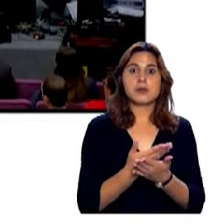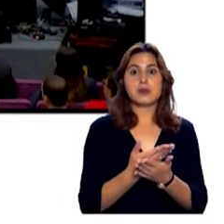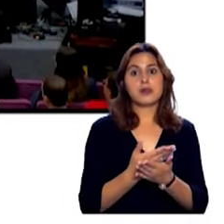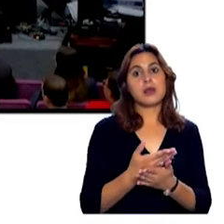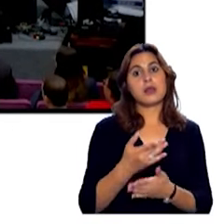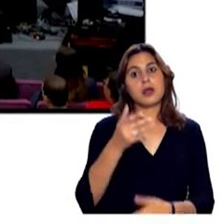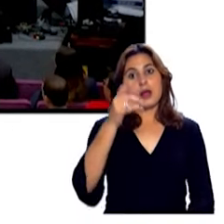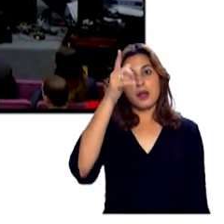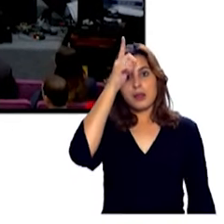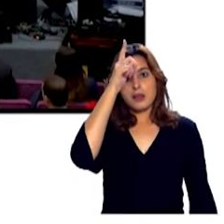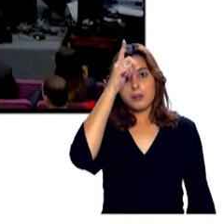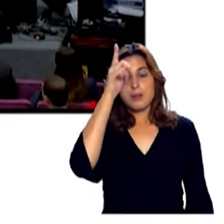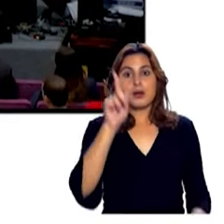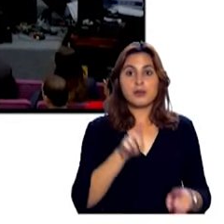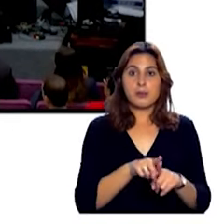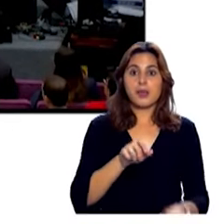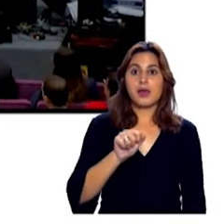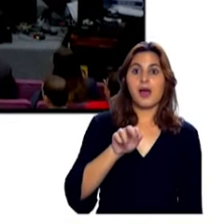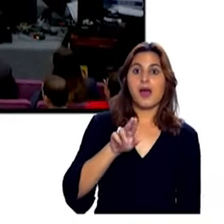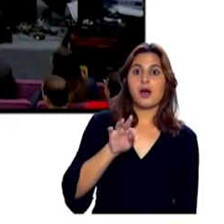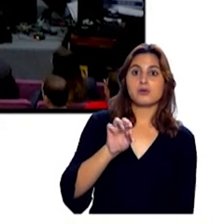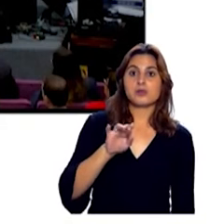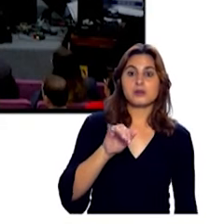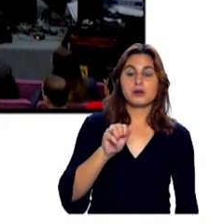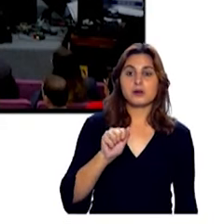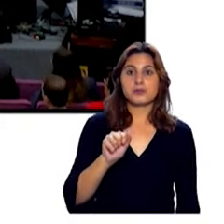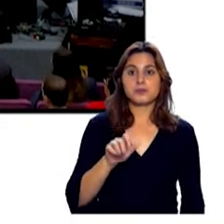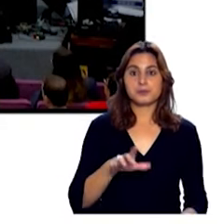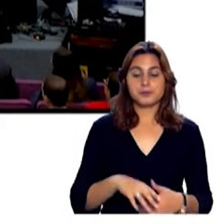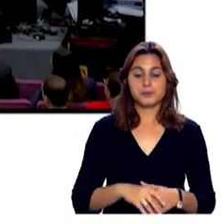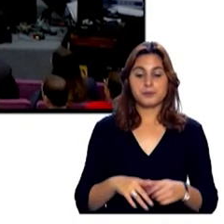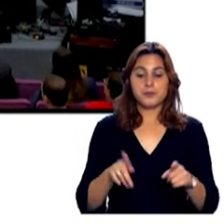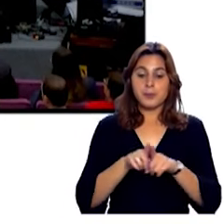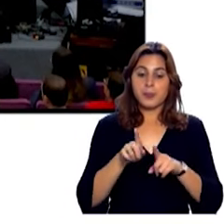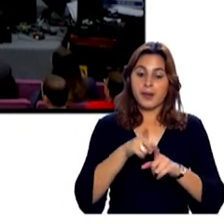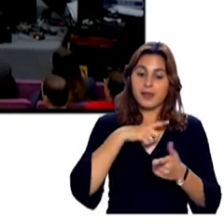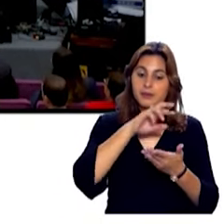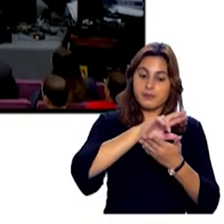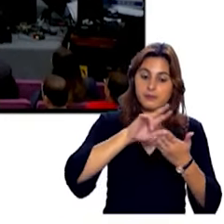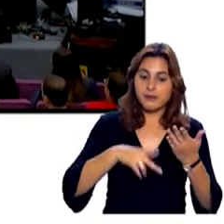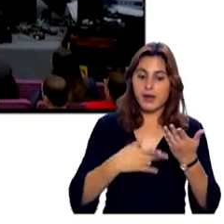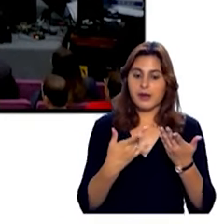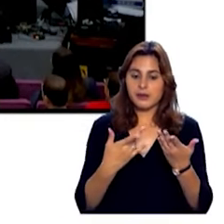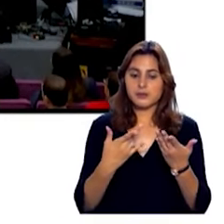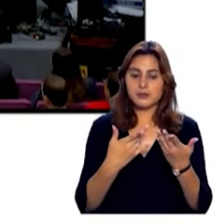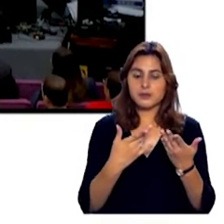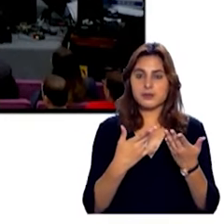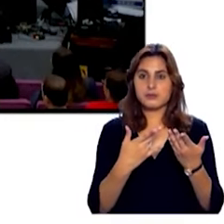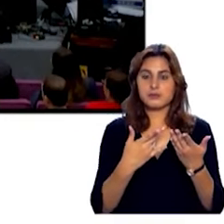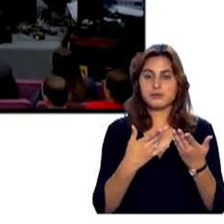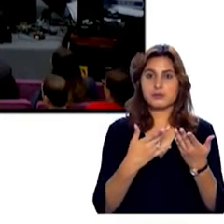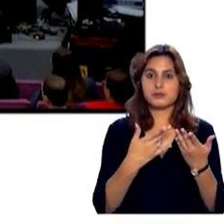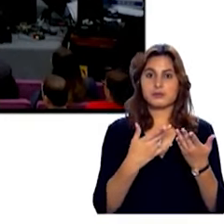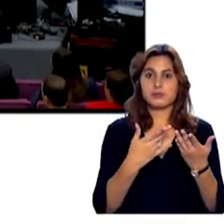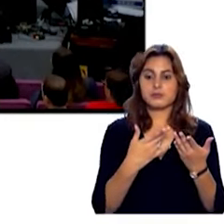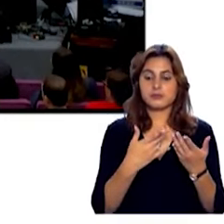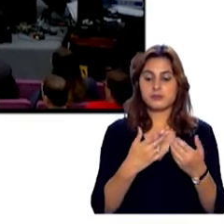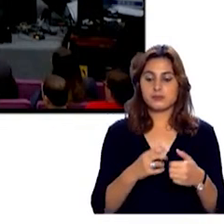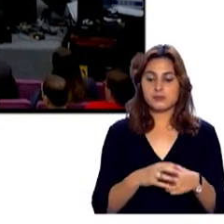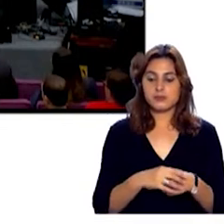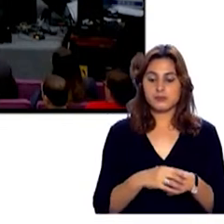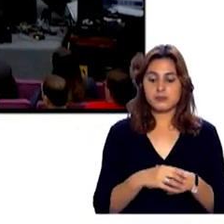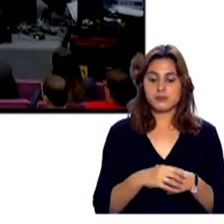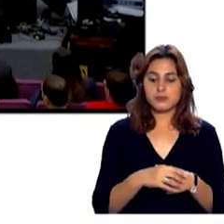trovate le disposizioni di riferimento sono Il paragrafo 543 Della dece zpo la legge processuale